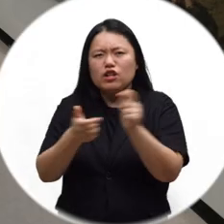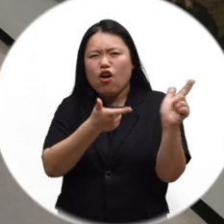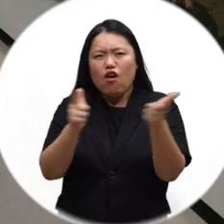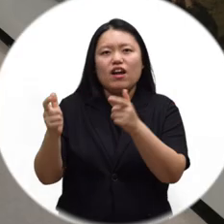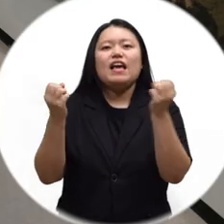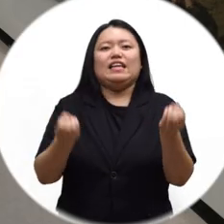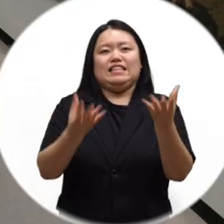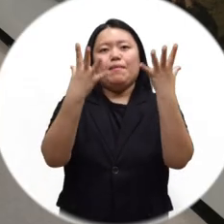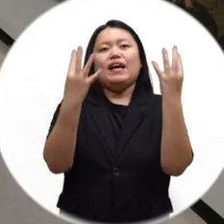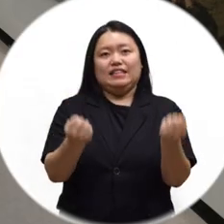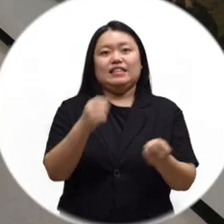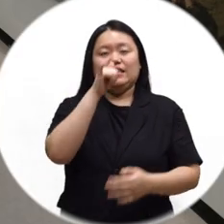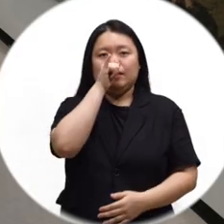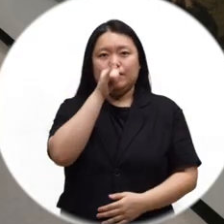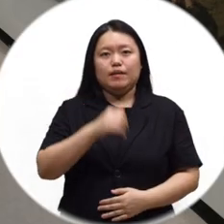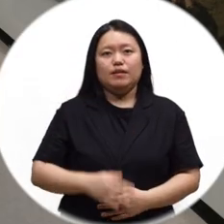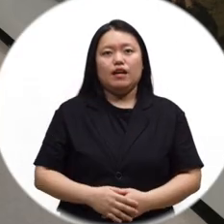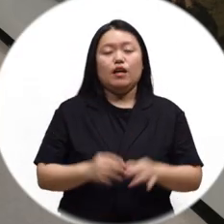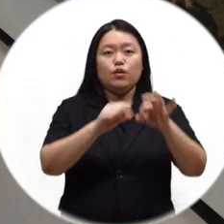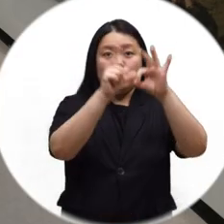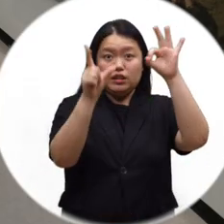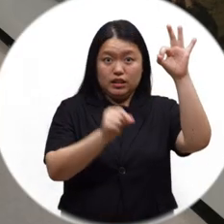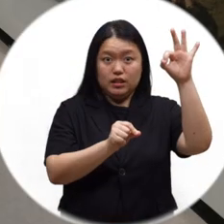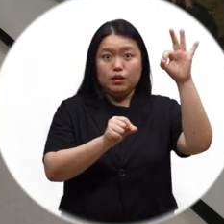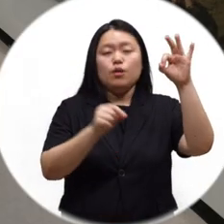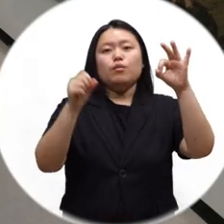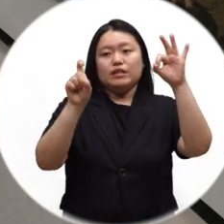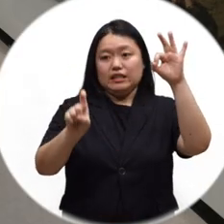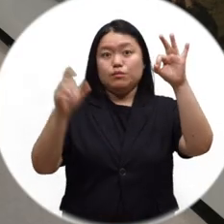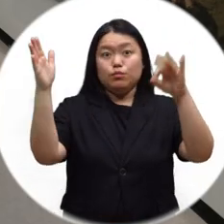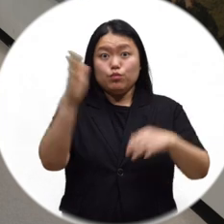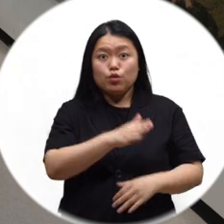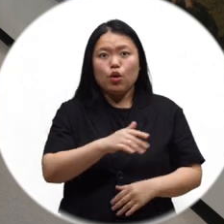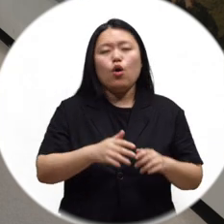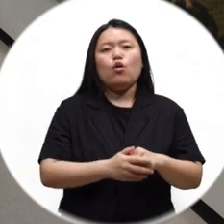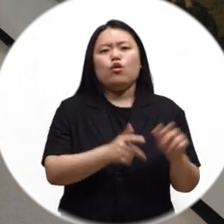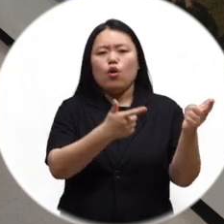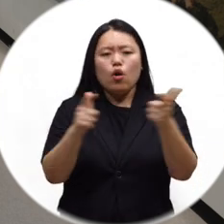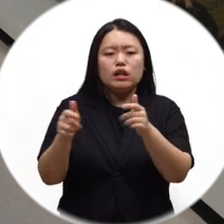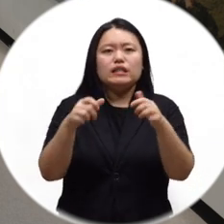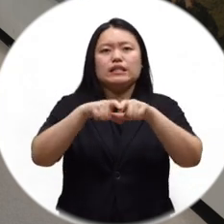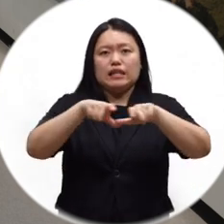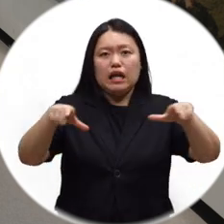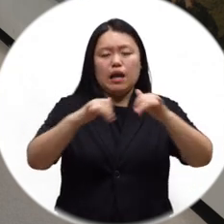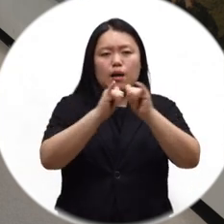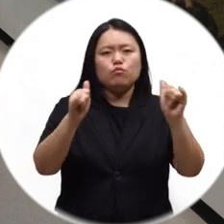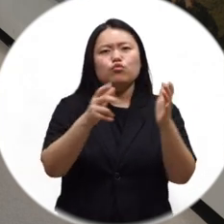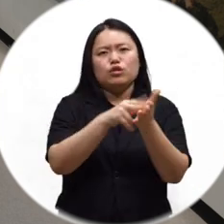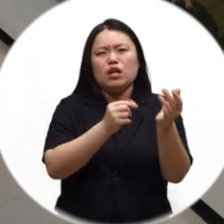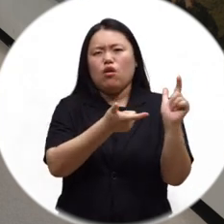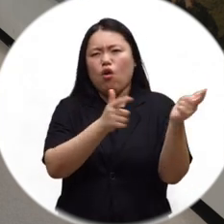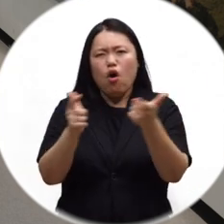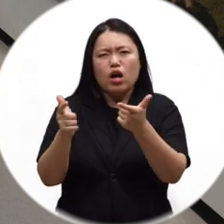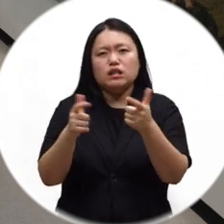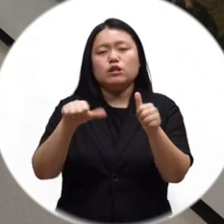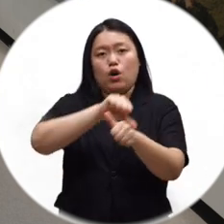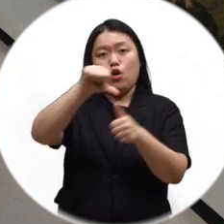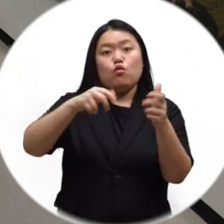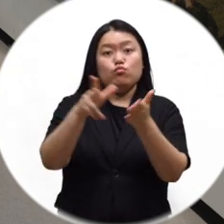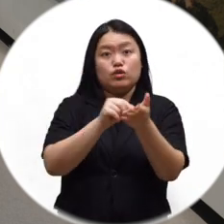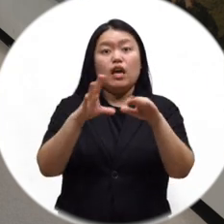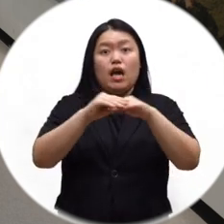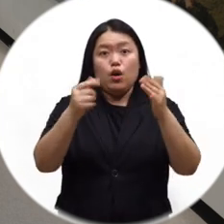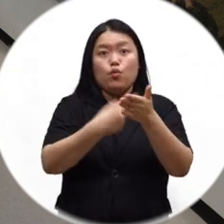10월 10일부터 인류의 보편적 문제와 환경 문제를 해결하기 위한 대한민국 지속가능 발전 대회가